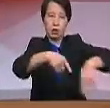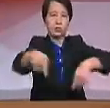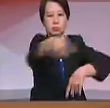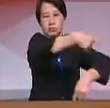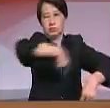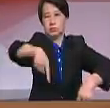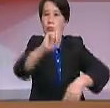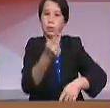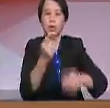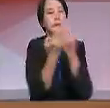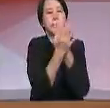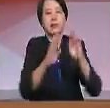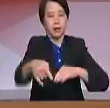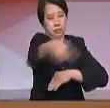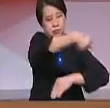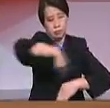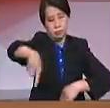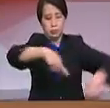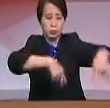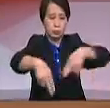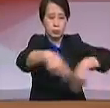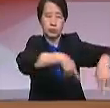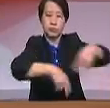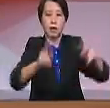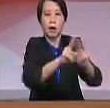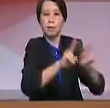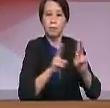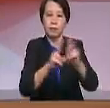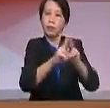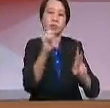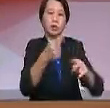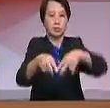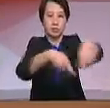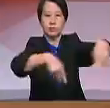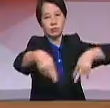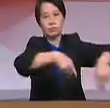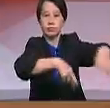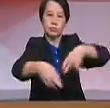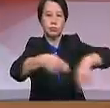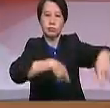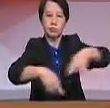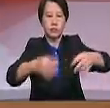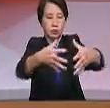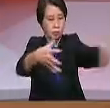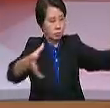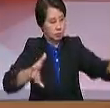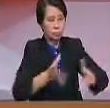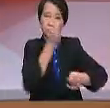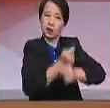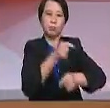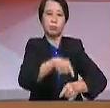Cuma mereka bebas untuk bergerak di dalam kampung mereka, di dalam kawasan yang telah pun